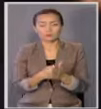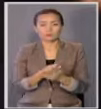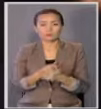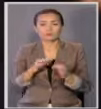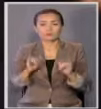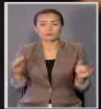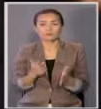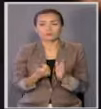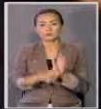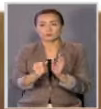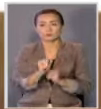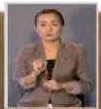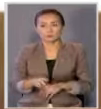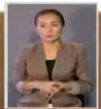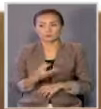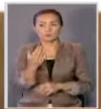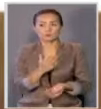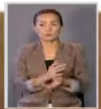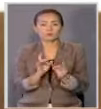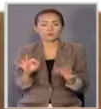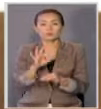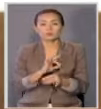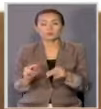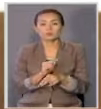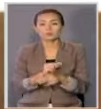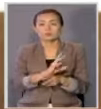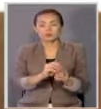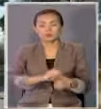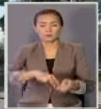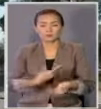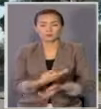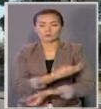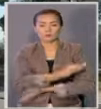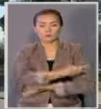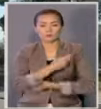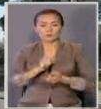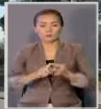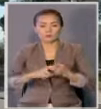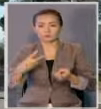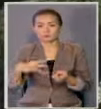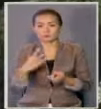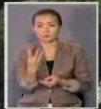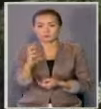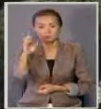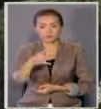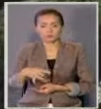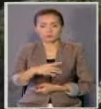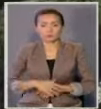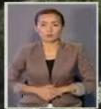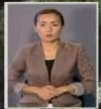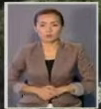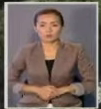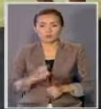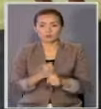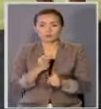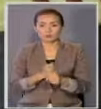максимального значения с 6 апреля. Кроме того, отмечается увеличение числа госпитализированных с этим вирусом в 34 регионах страны. А в